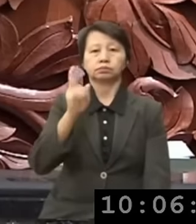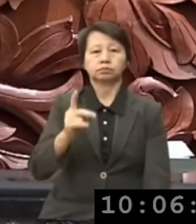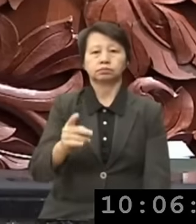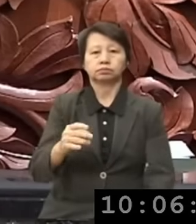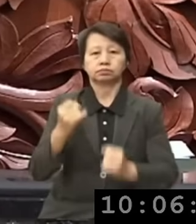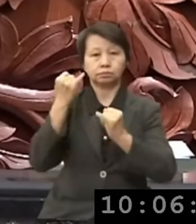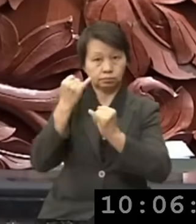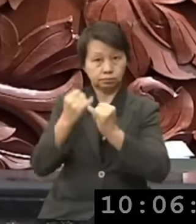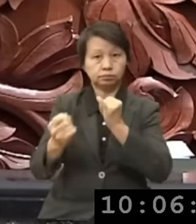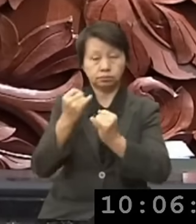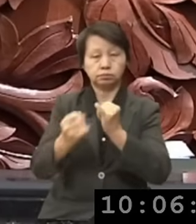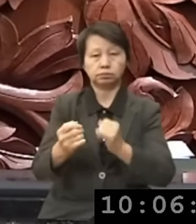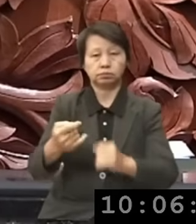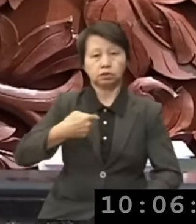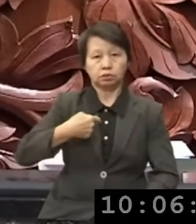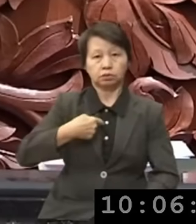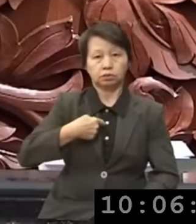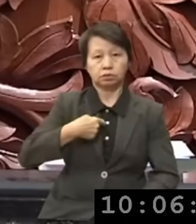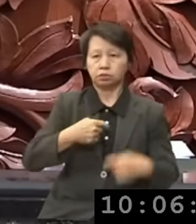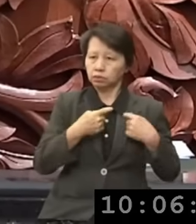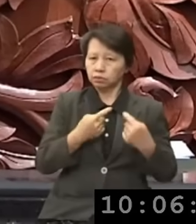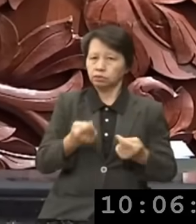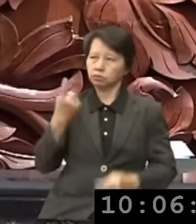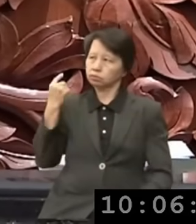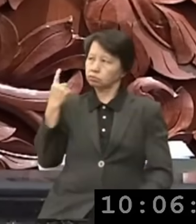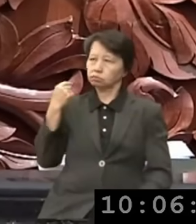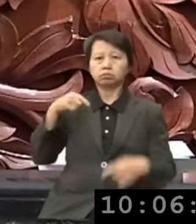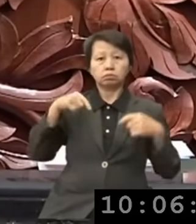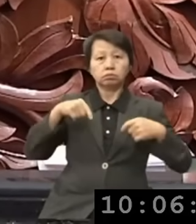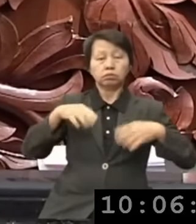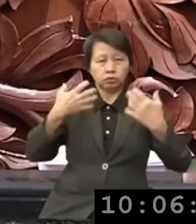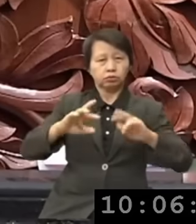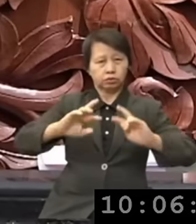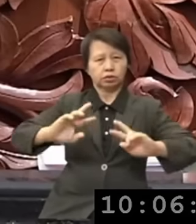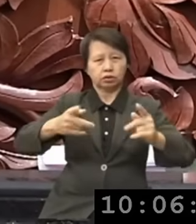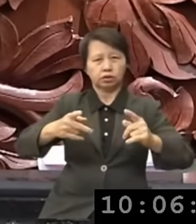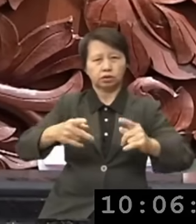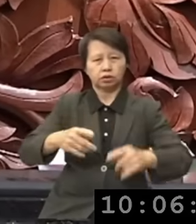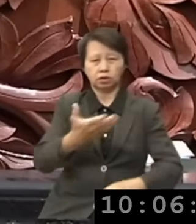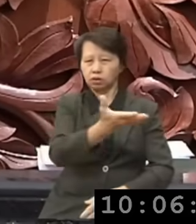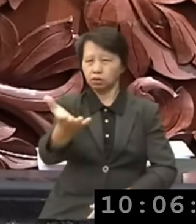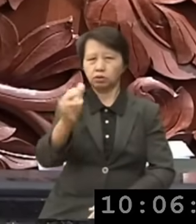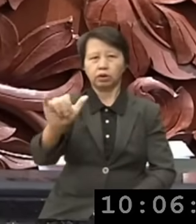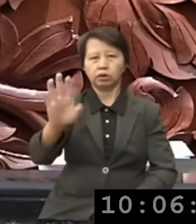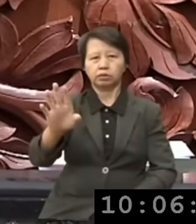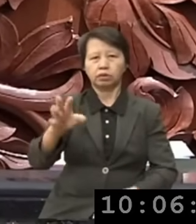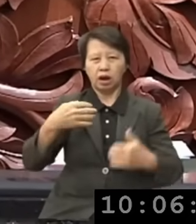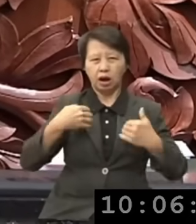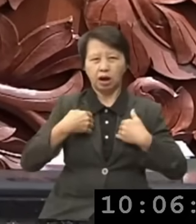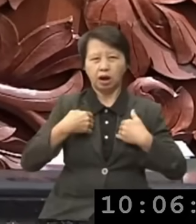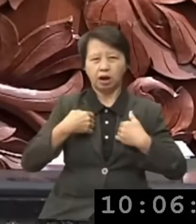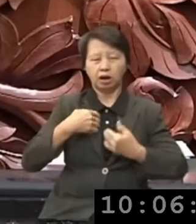yang terakhir Selain itu sejak kelembagaan ini telah meningkatnya trend ahli-ahli yang berhormat memasang